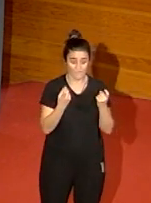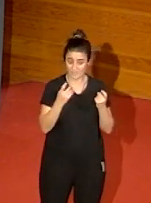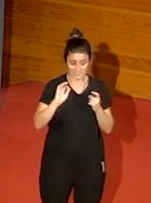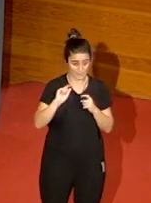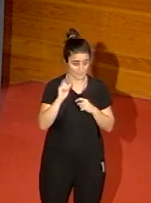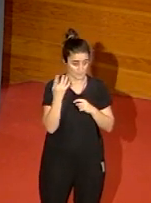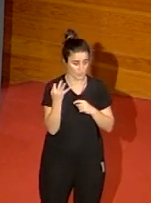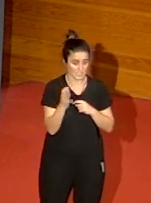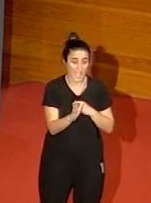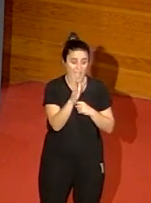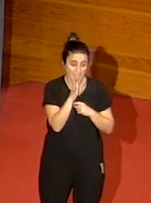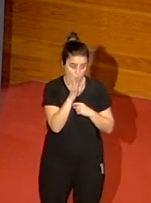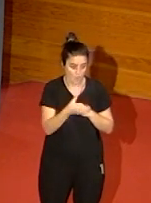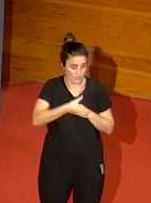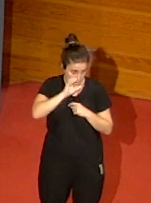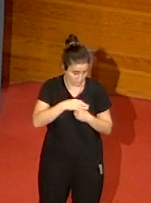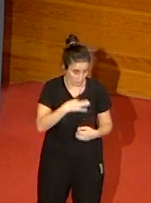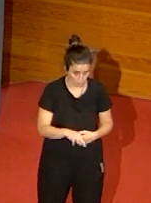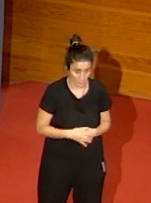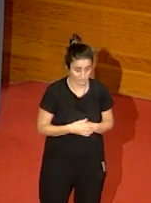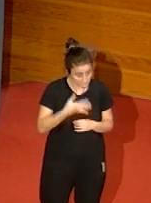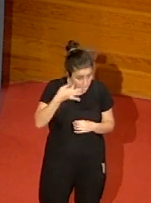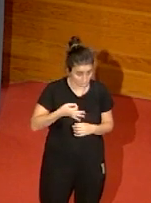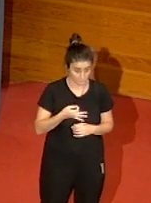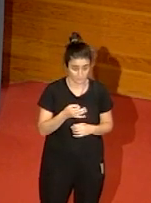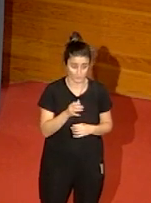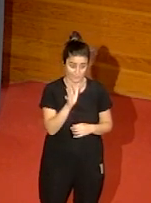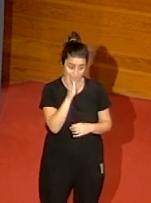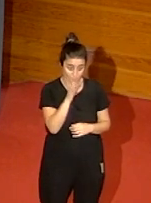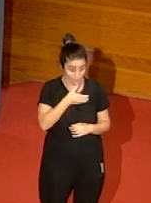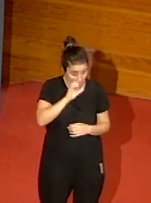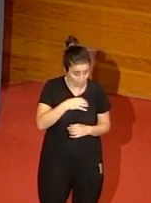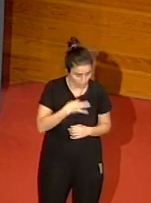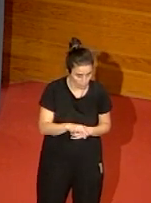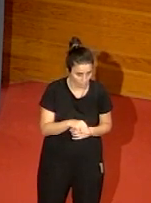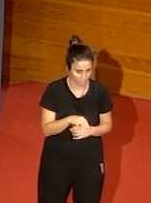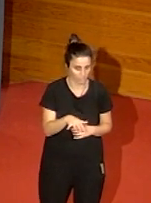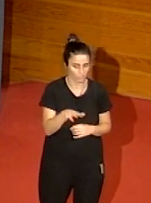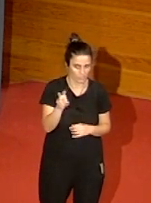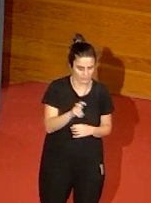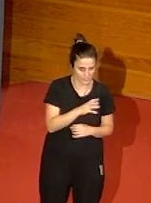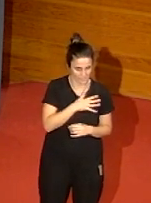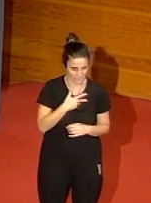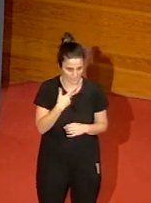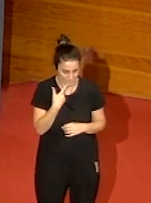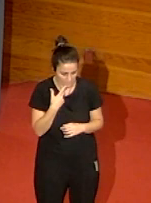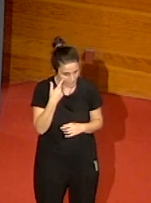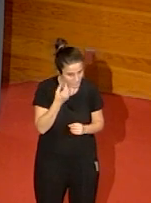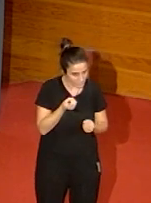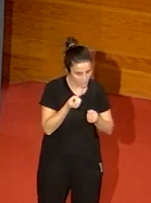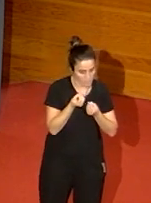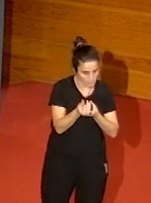oraindik gaurko zere egia da, eta edateko ur hori nondik dator, ez? Desinformazioaren, fake news